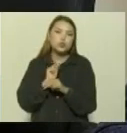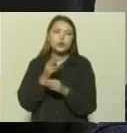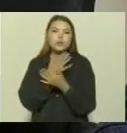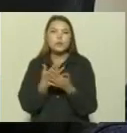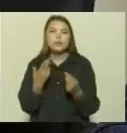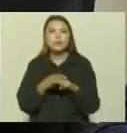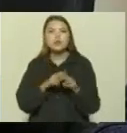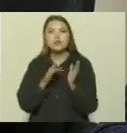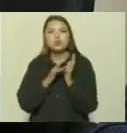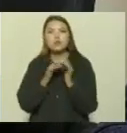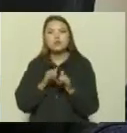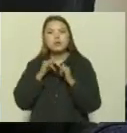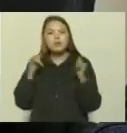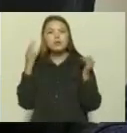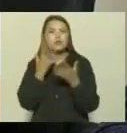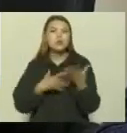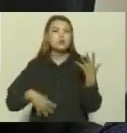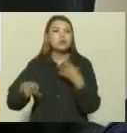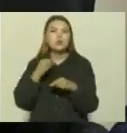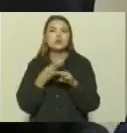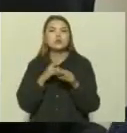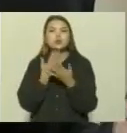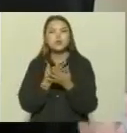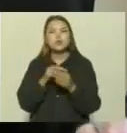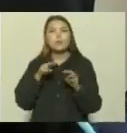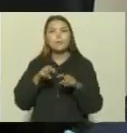работников, развитие туризма. В завершении совещания